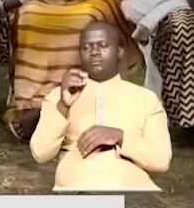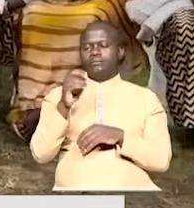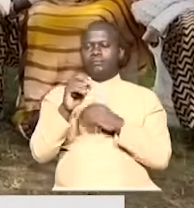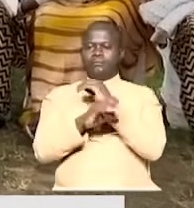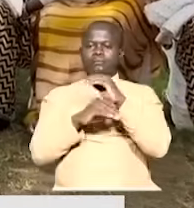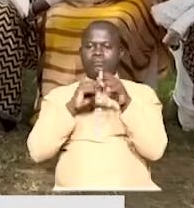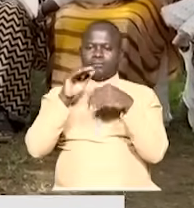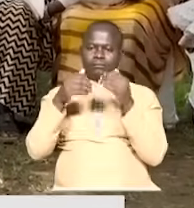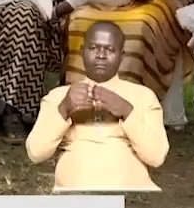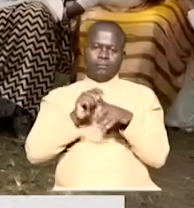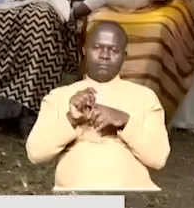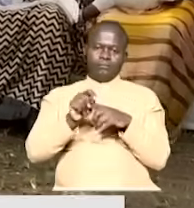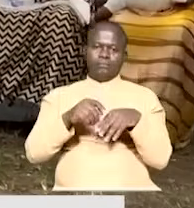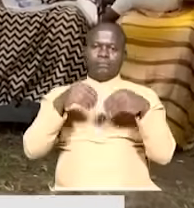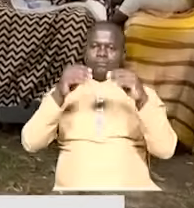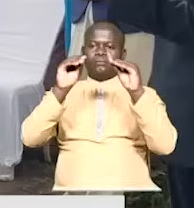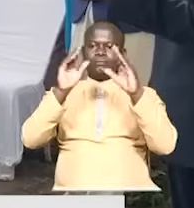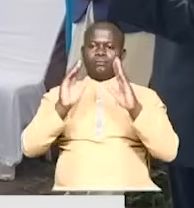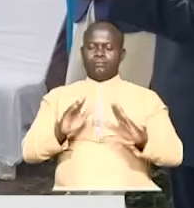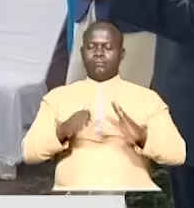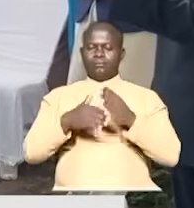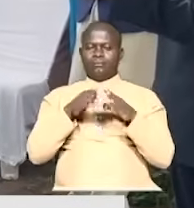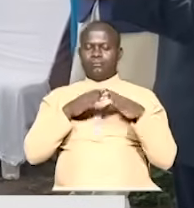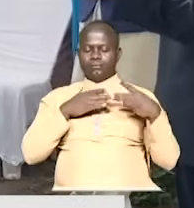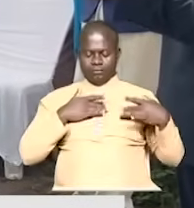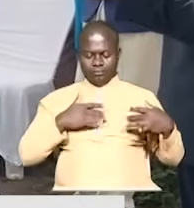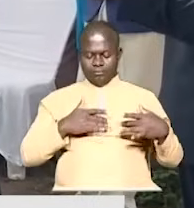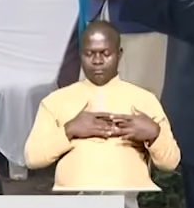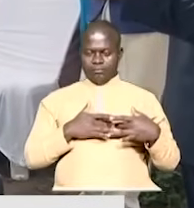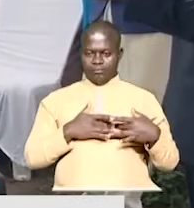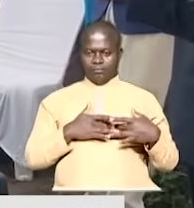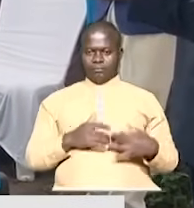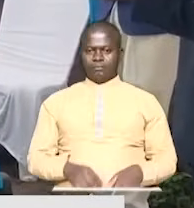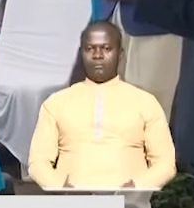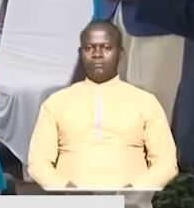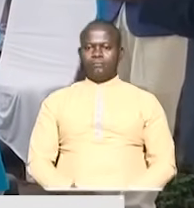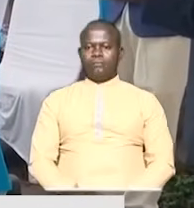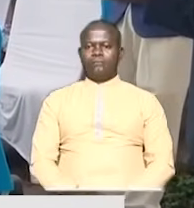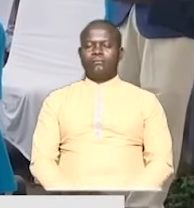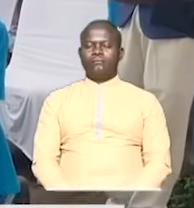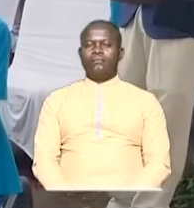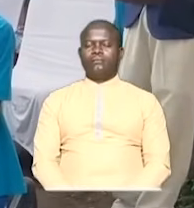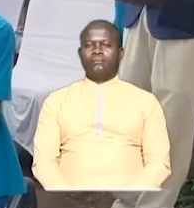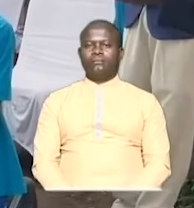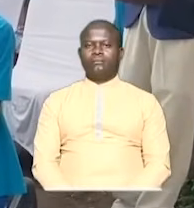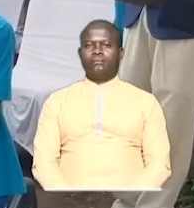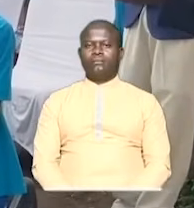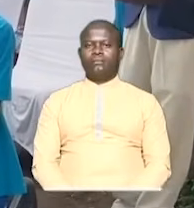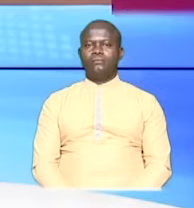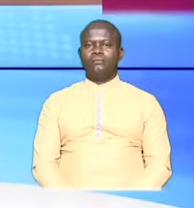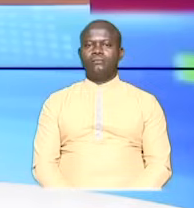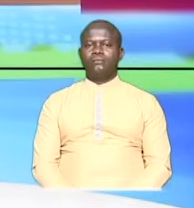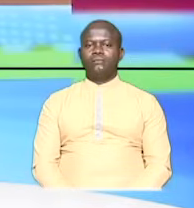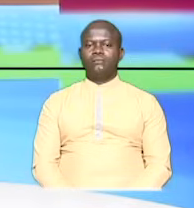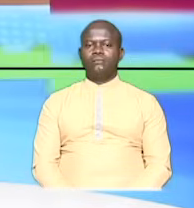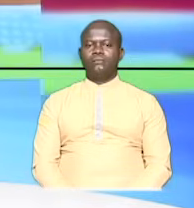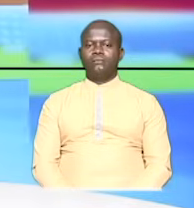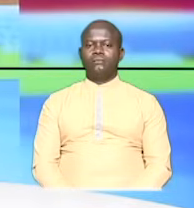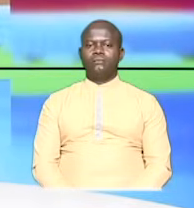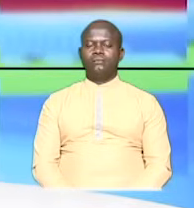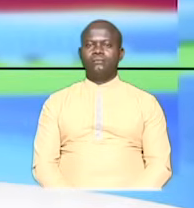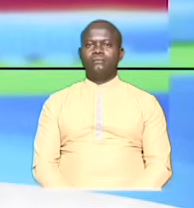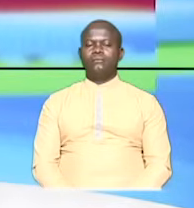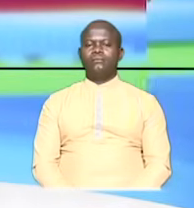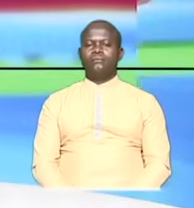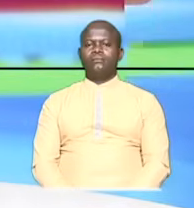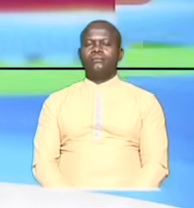hose bahuguriwe gutanga inyigisho zisa na mitima. Televiziyo y'u Rwanda mu karere ka Nyagatare. No mu gihe